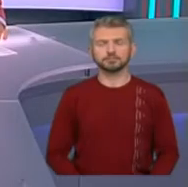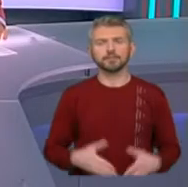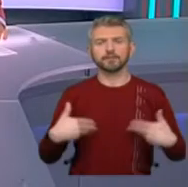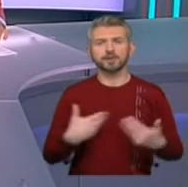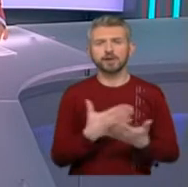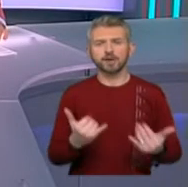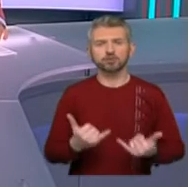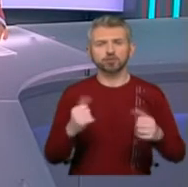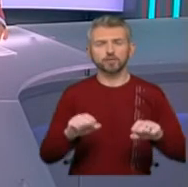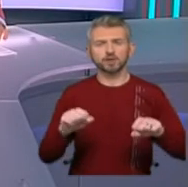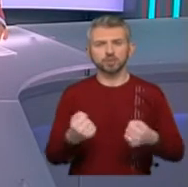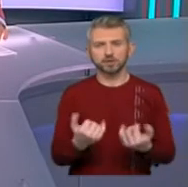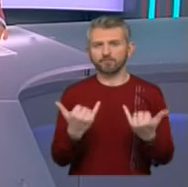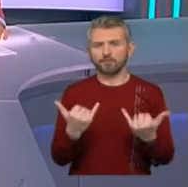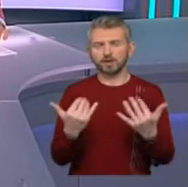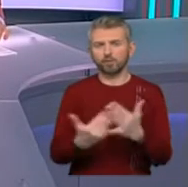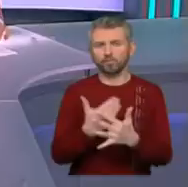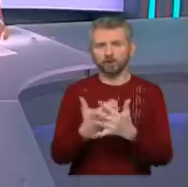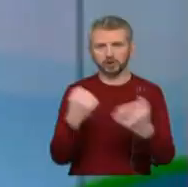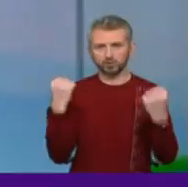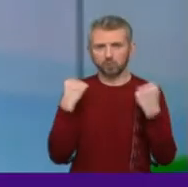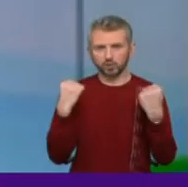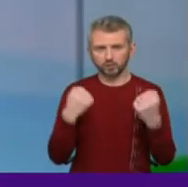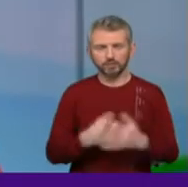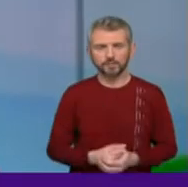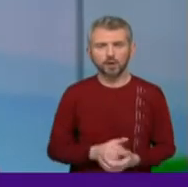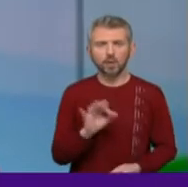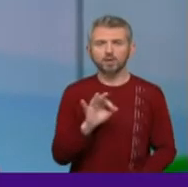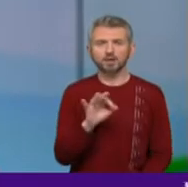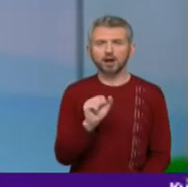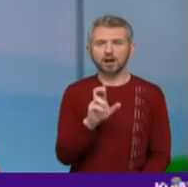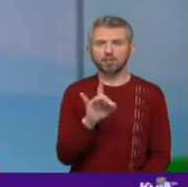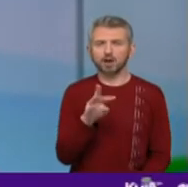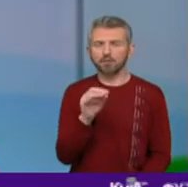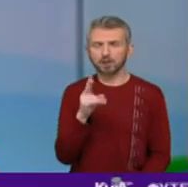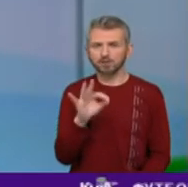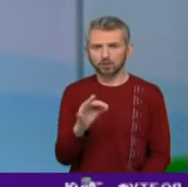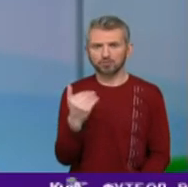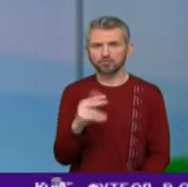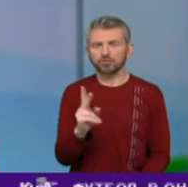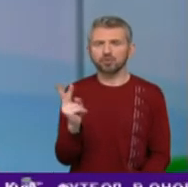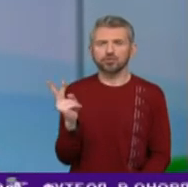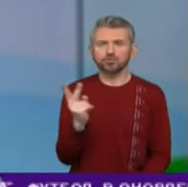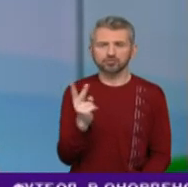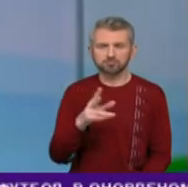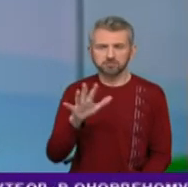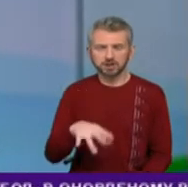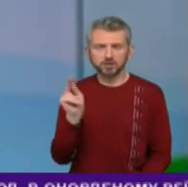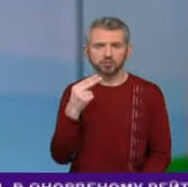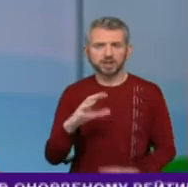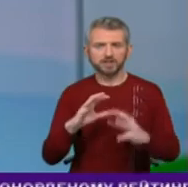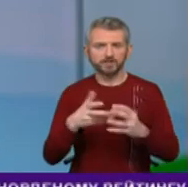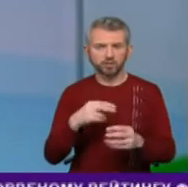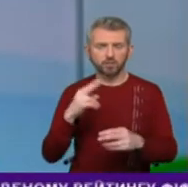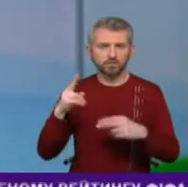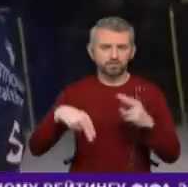Вітаю вас, шановні друзі. В ефірі новини спорту. Олександр Абраменко став другим на чемпіонаті світу з фрістайлу,